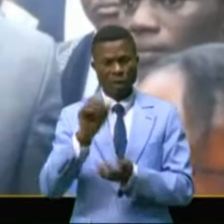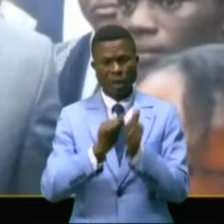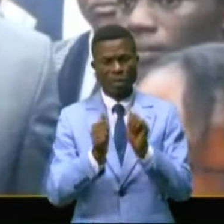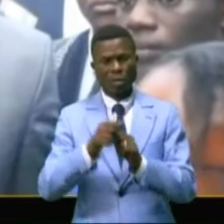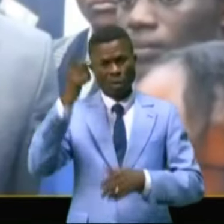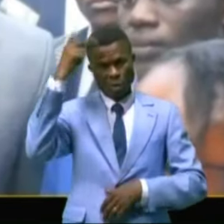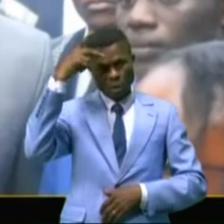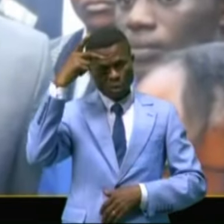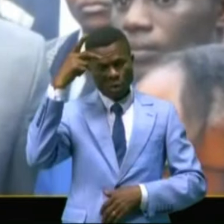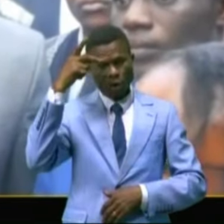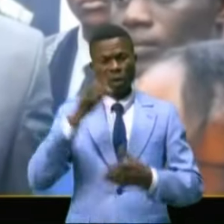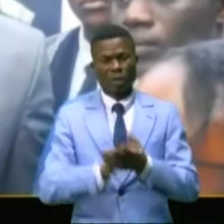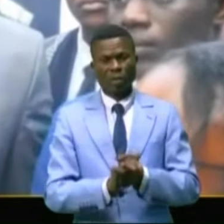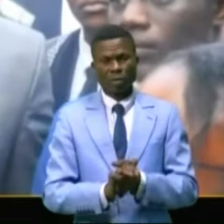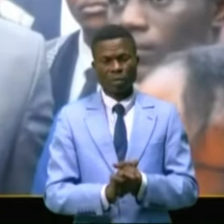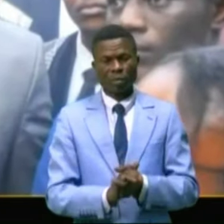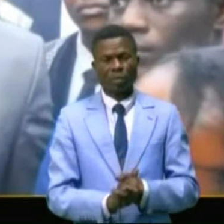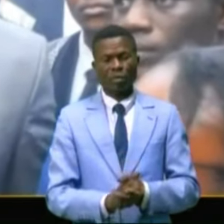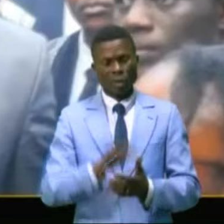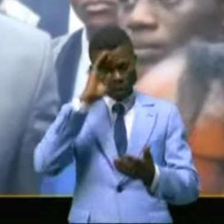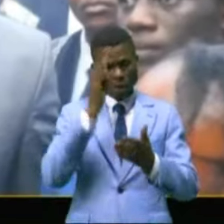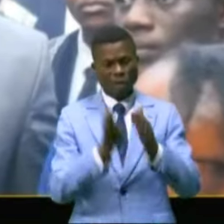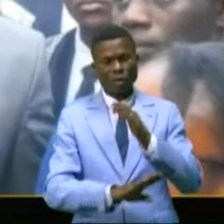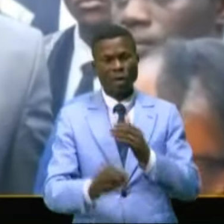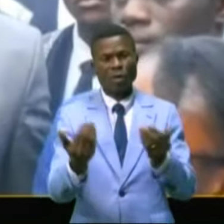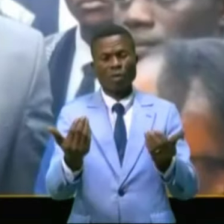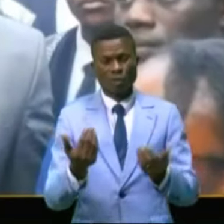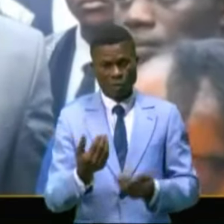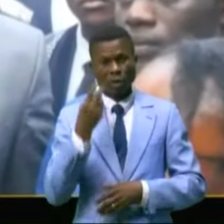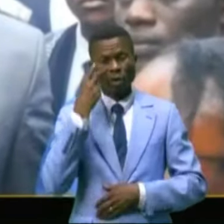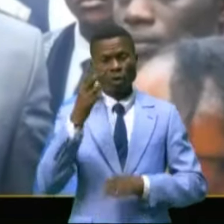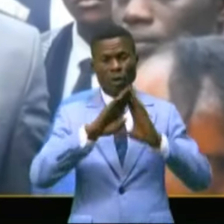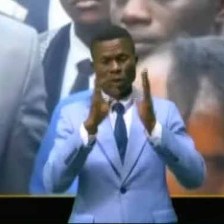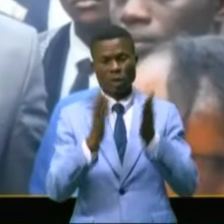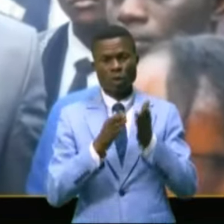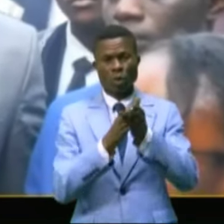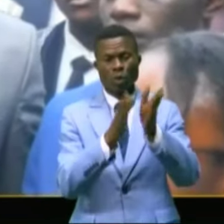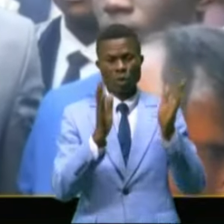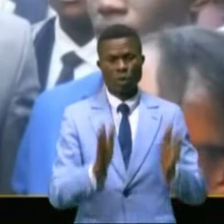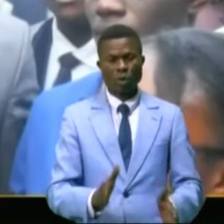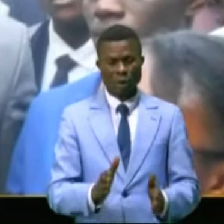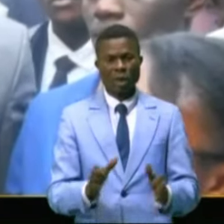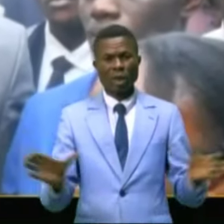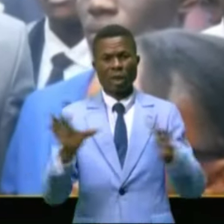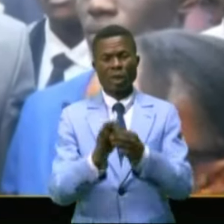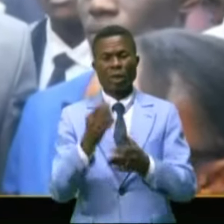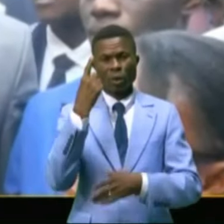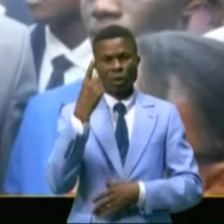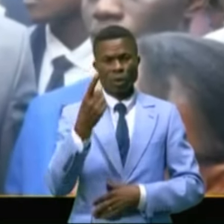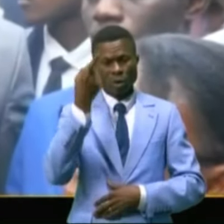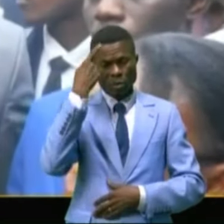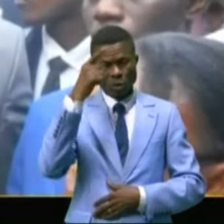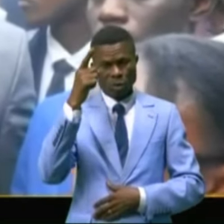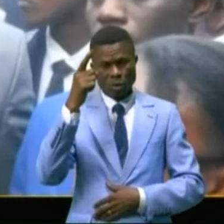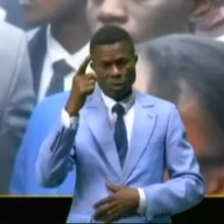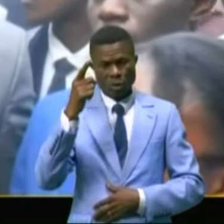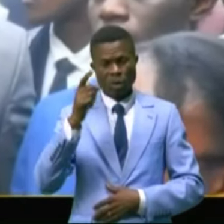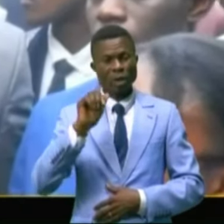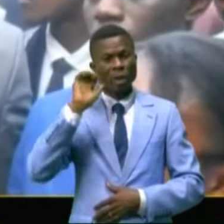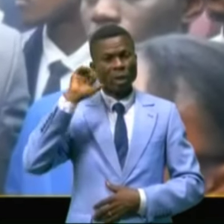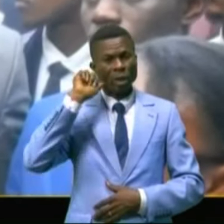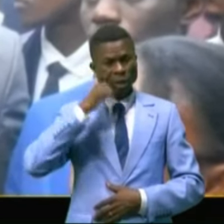politique le cadet ont émis le vœux de voir tous les leaders être ensemble pour que